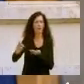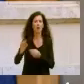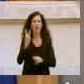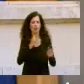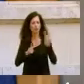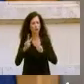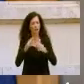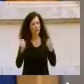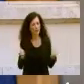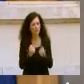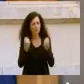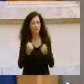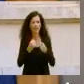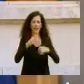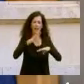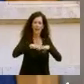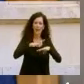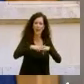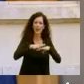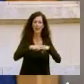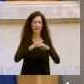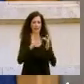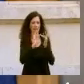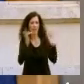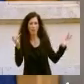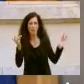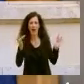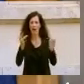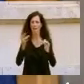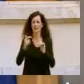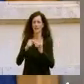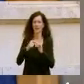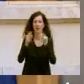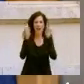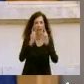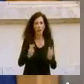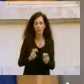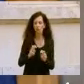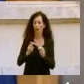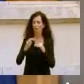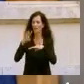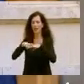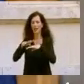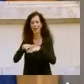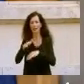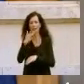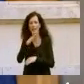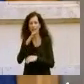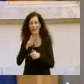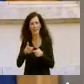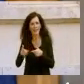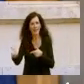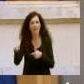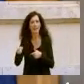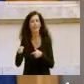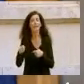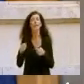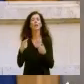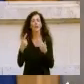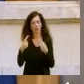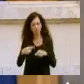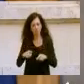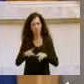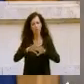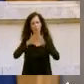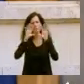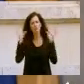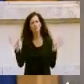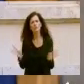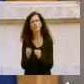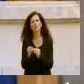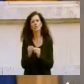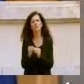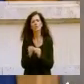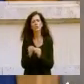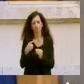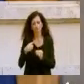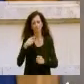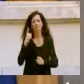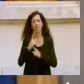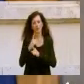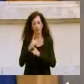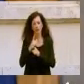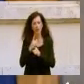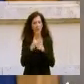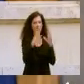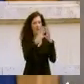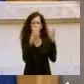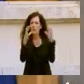idriche idriche energetiche dovremo accompagnare tutte le nostre imprese